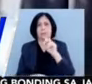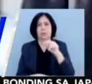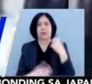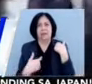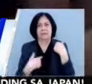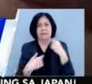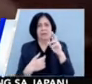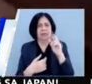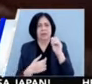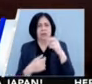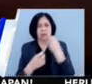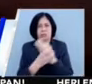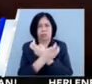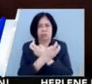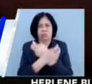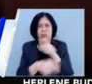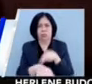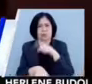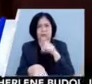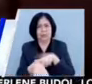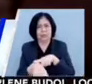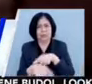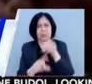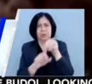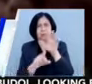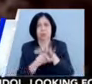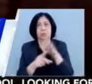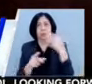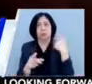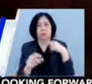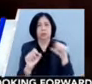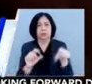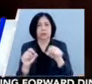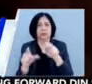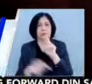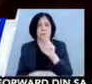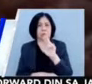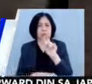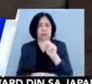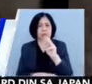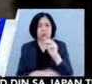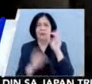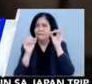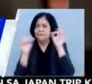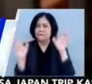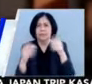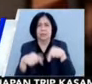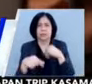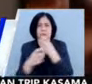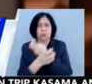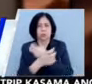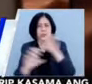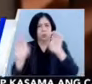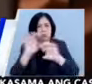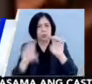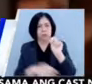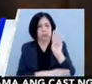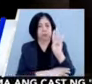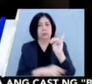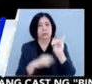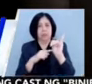na matagal na umulong exposed sa ibinibenta nilang uranium. Lubhang napakadelikado nito, kaya ang mga NBI agent at